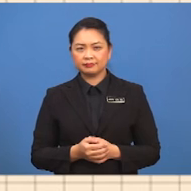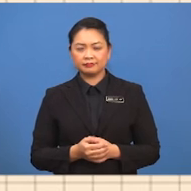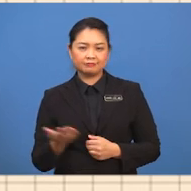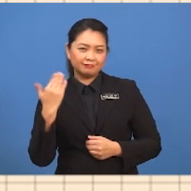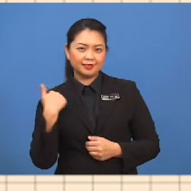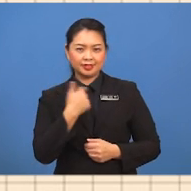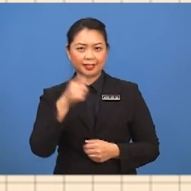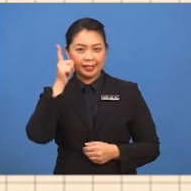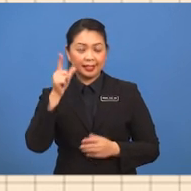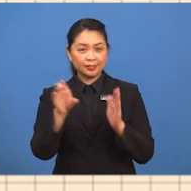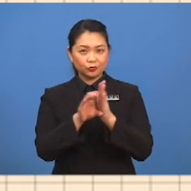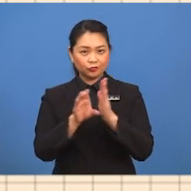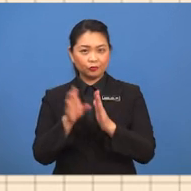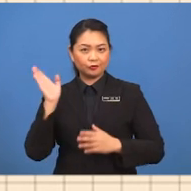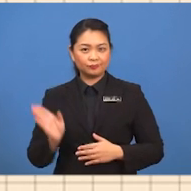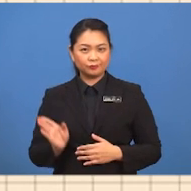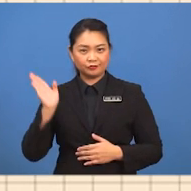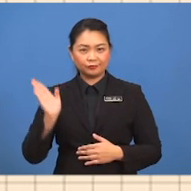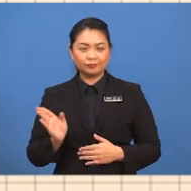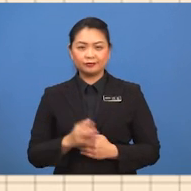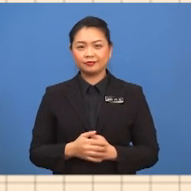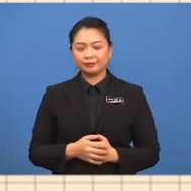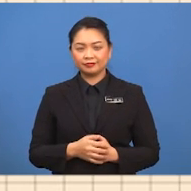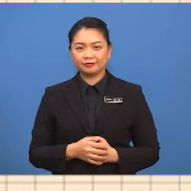Mari kita lihat contoh data yang cikgu ada.